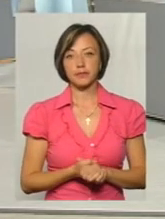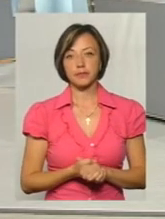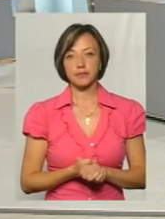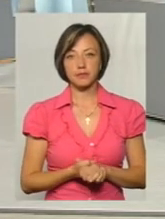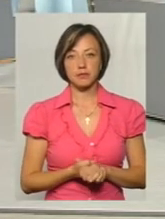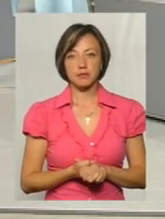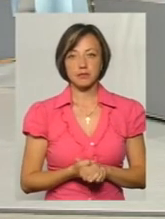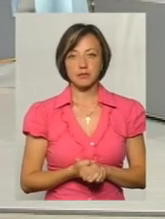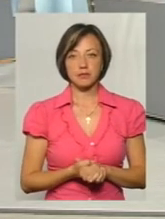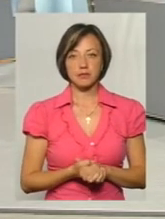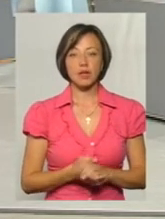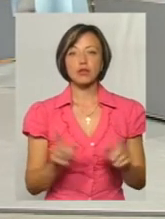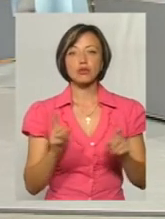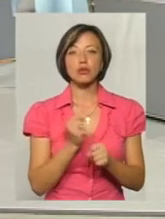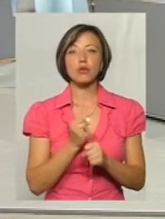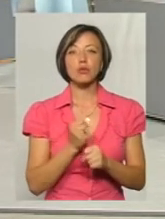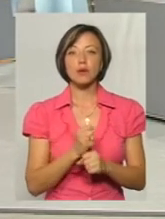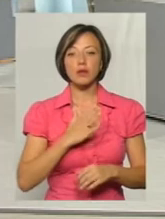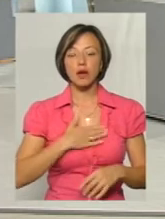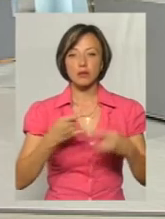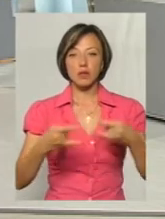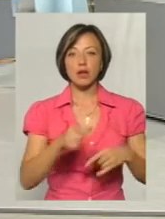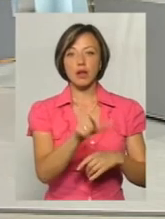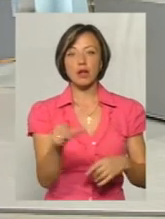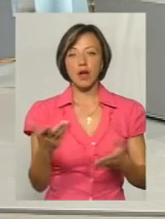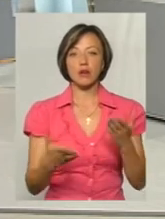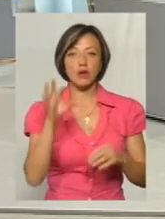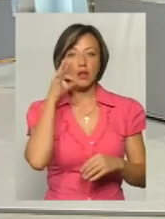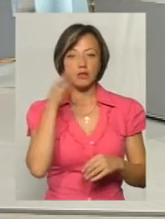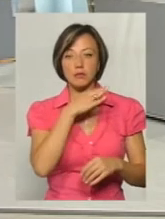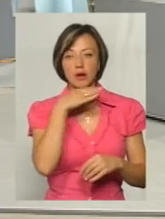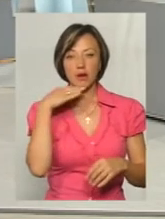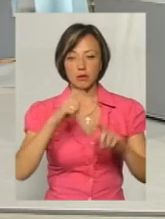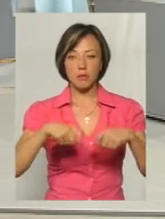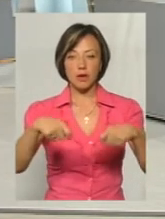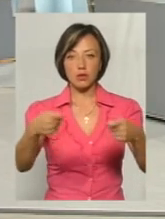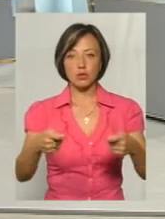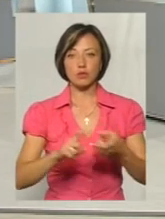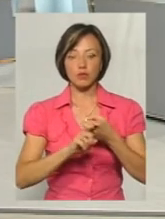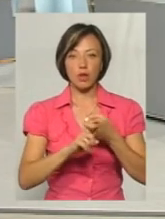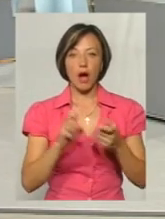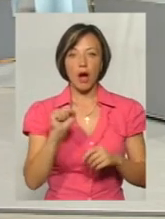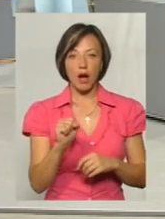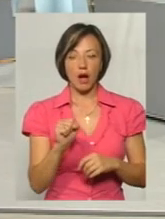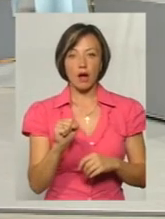Що робити нашому телеглядачу у тому випадку, якщо лис багато, вони є